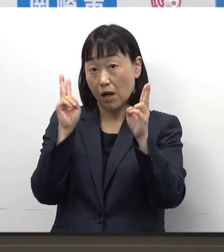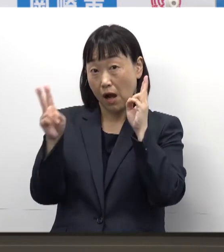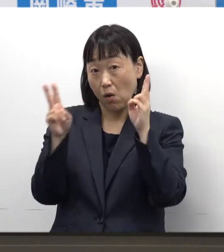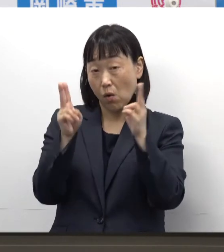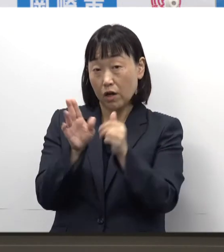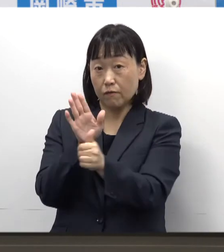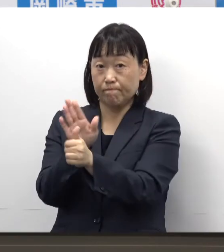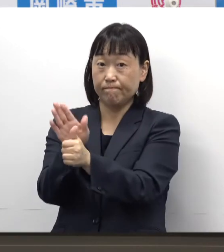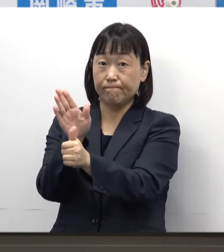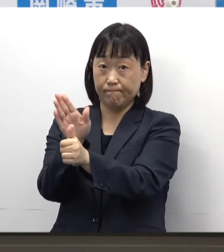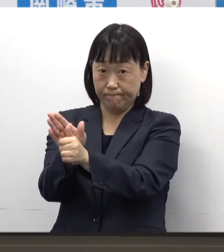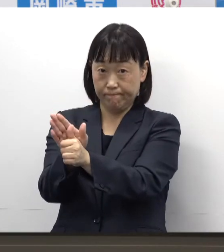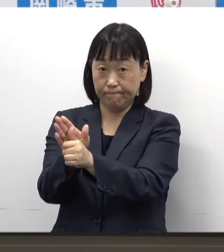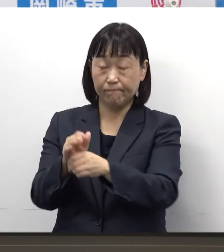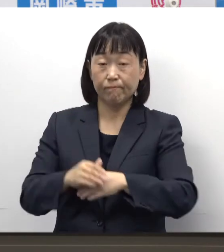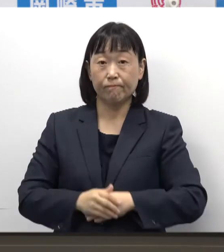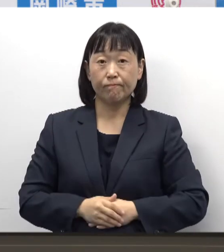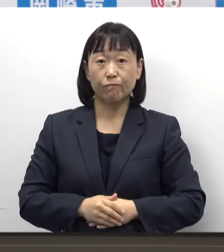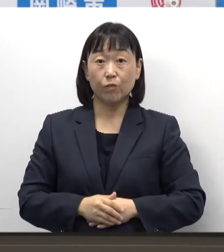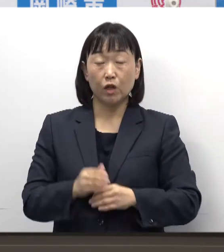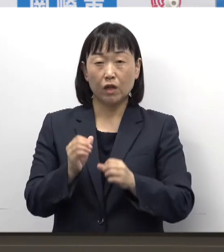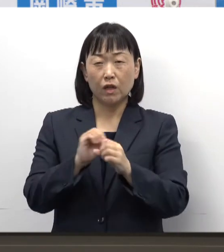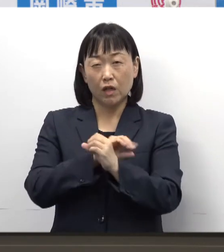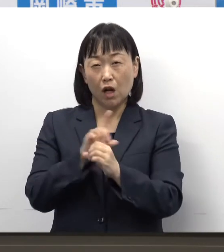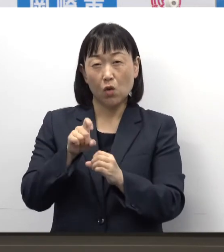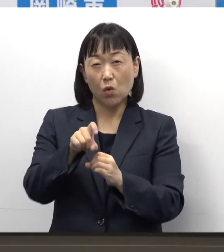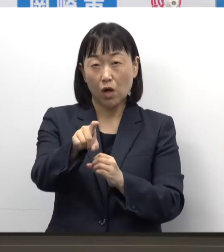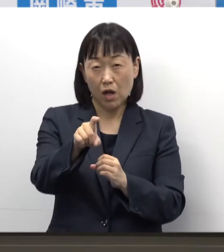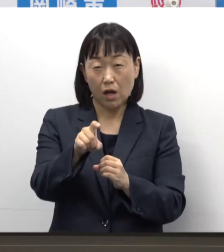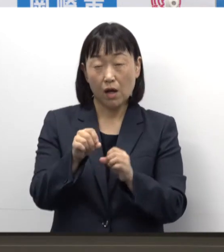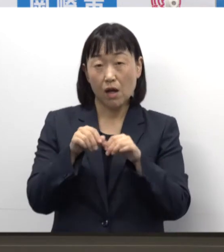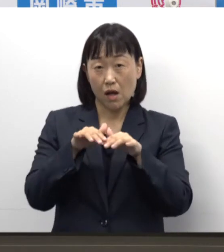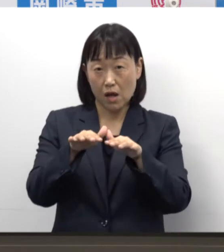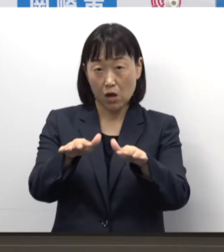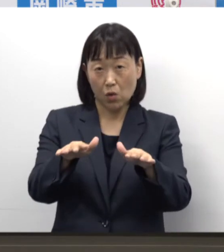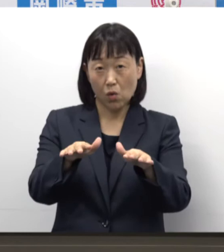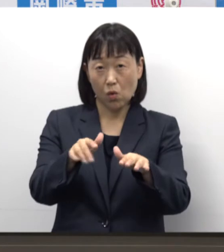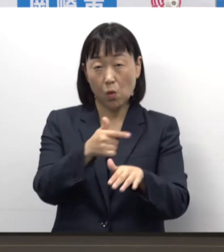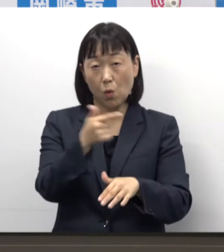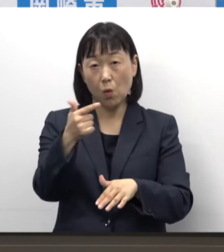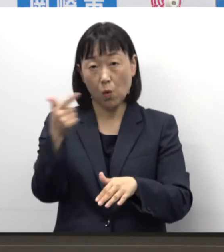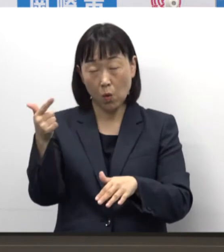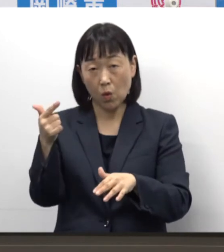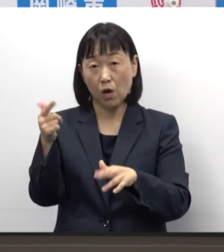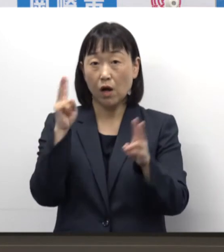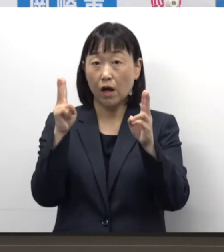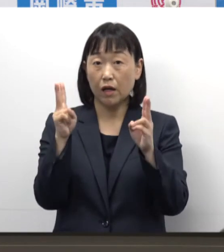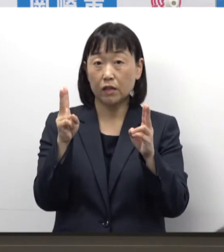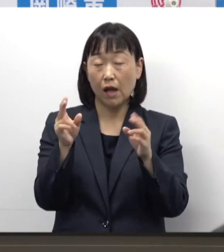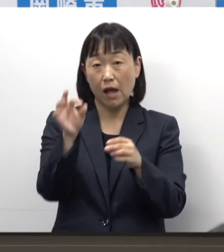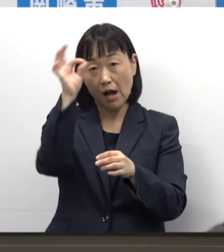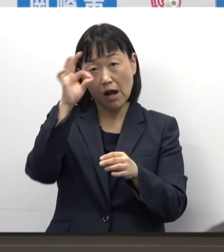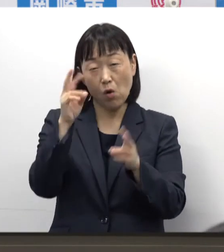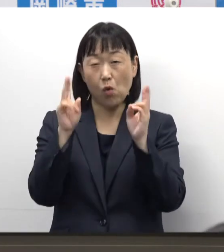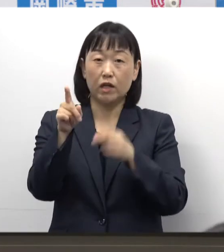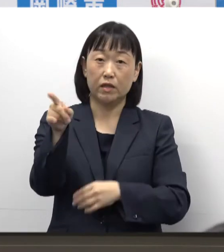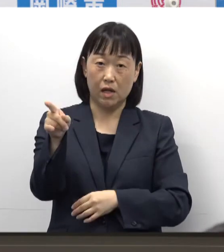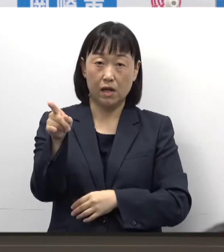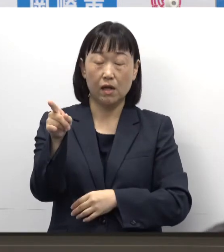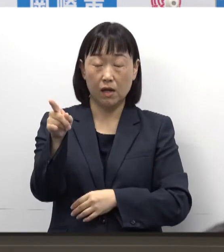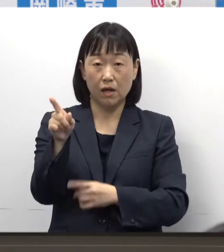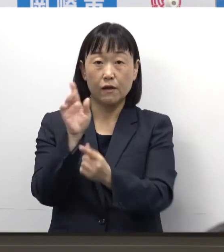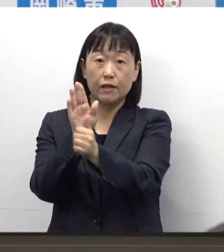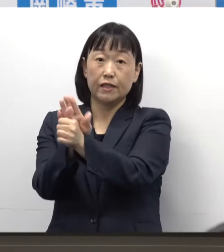ついてご説明いたします新型コーナーグリス感染症の影響を大きく受けている管工事業者等を支援するため